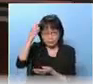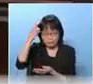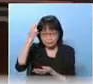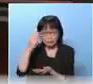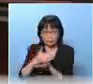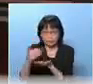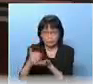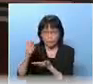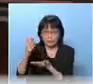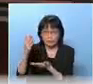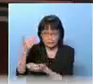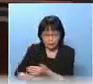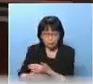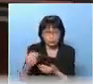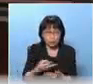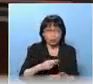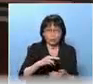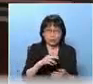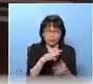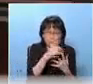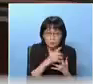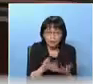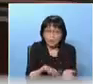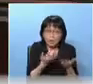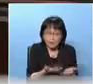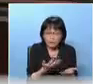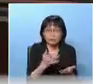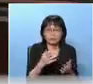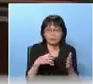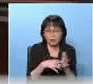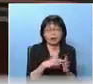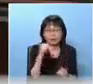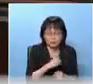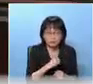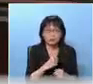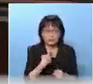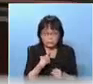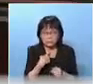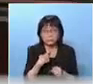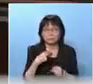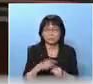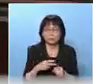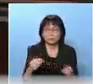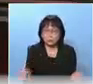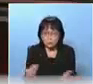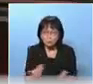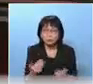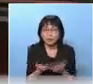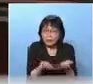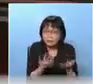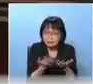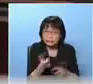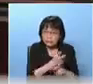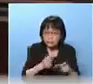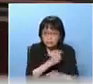機遇，及早謀劃，提早部署，加快培育發展氫能產業，興起氫經濟，推